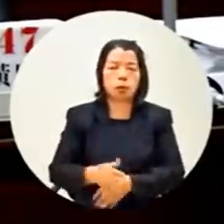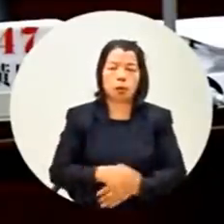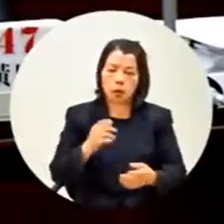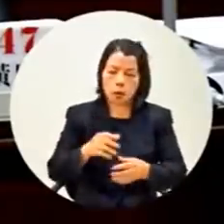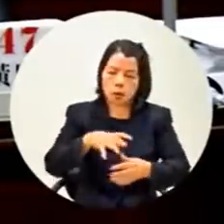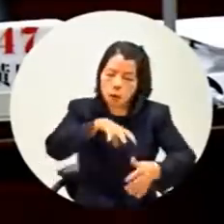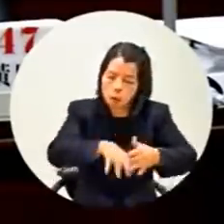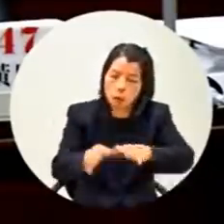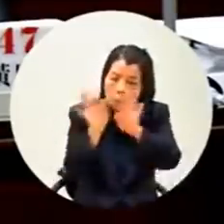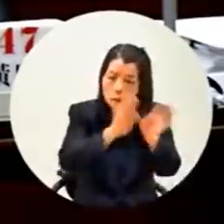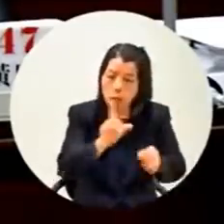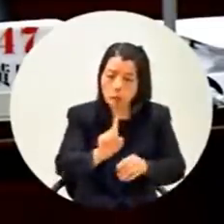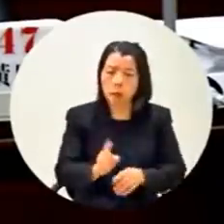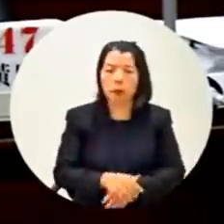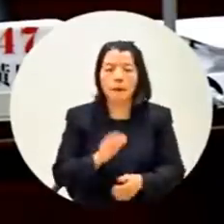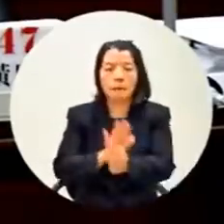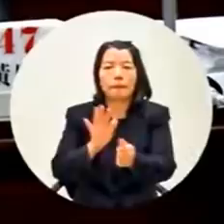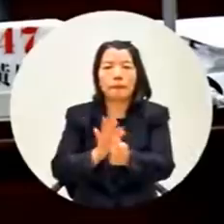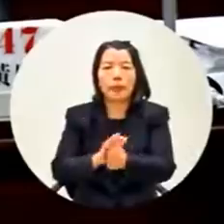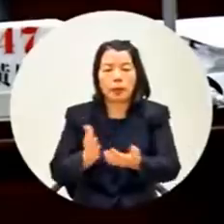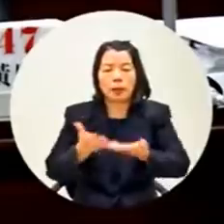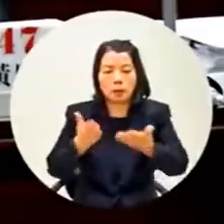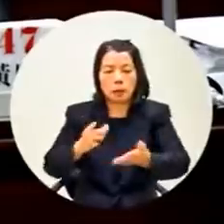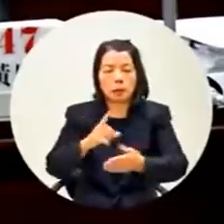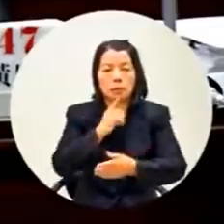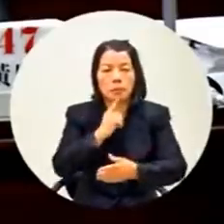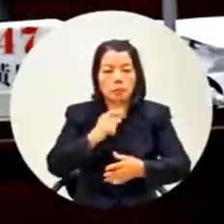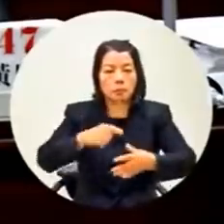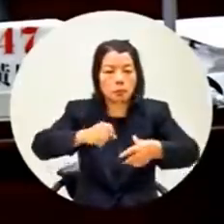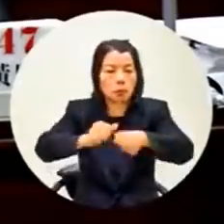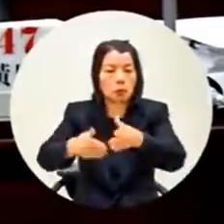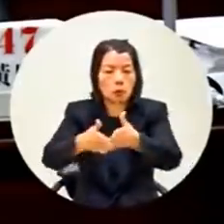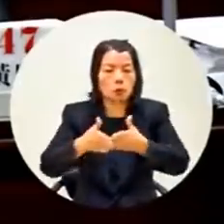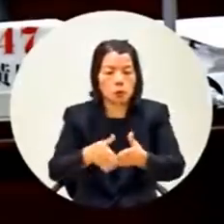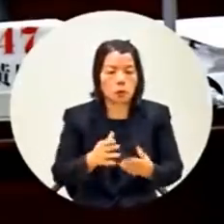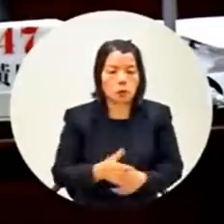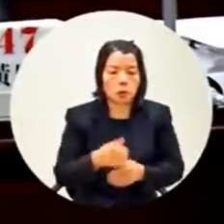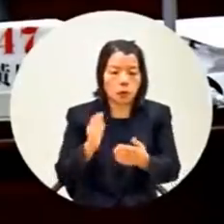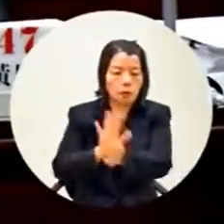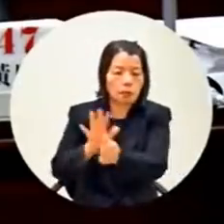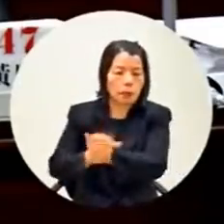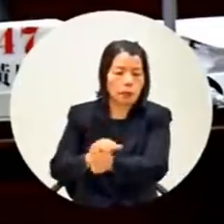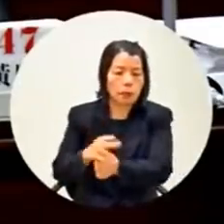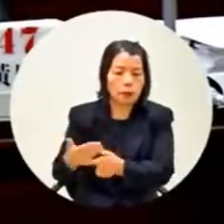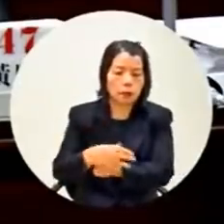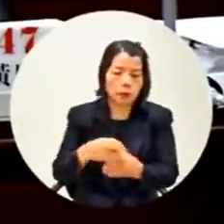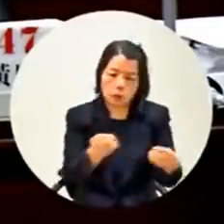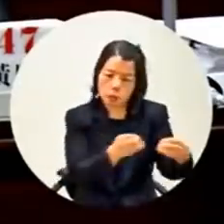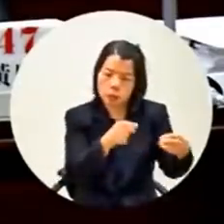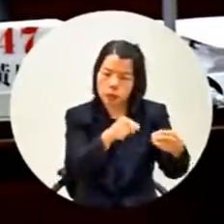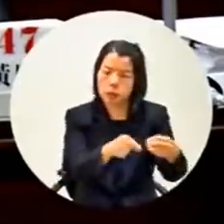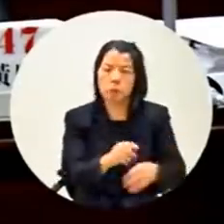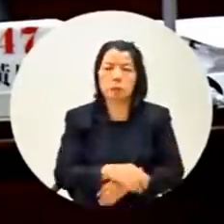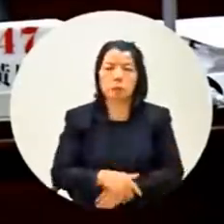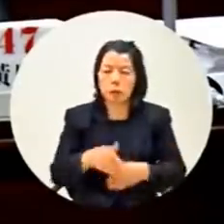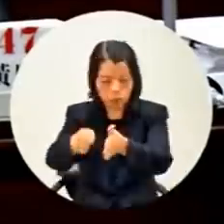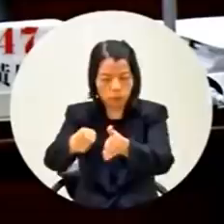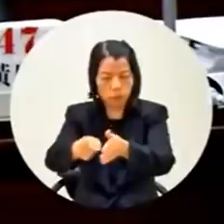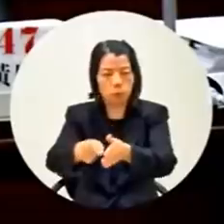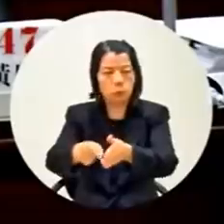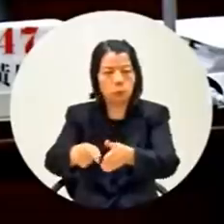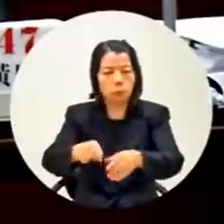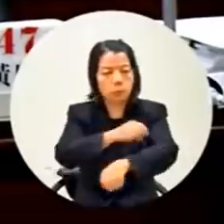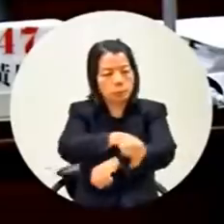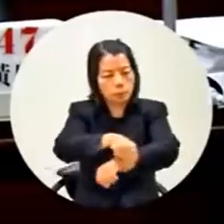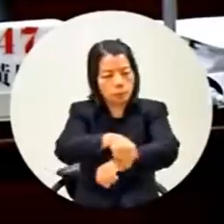父取得造船土地的时间，合约要怎么订，完全帮他量身定做。